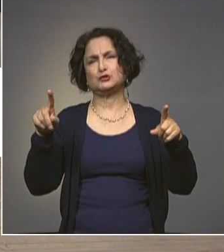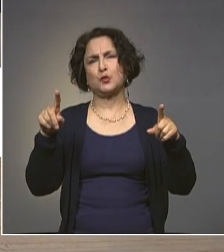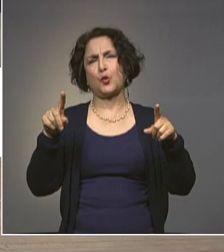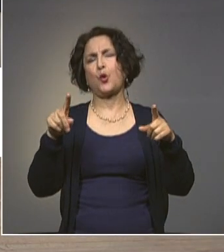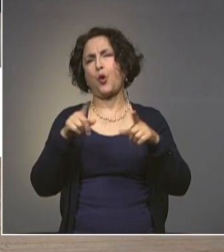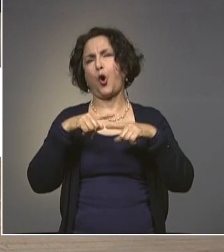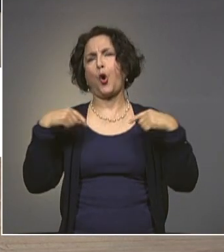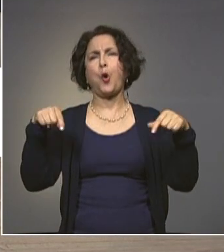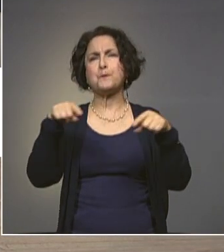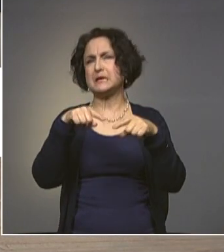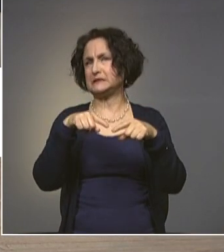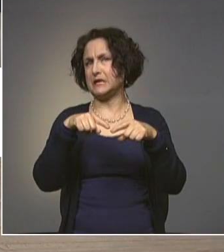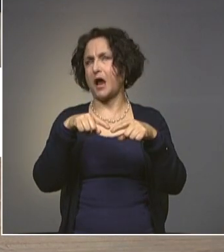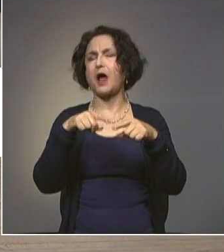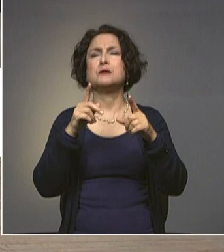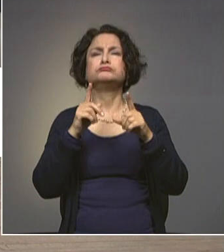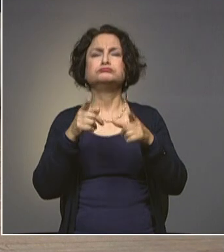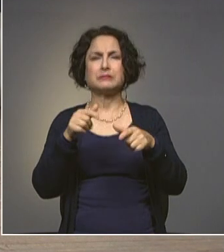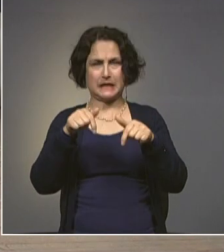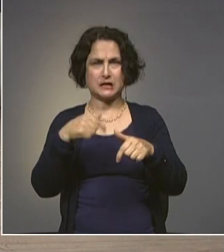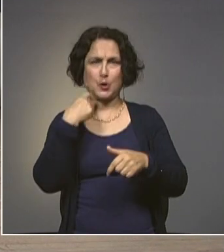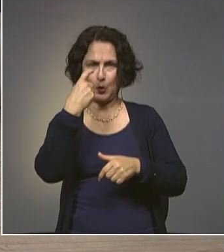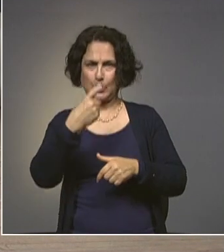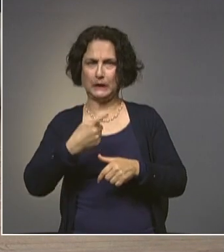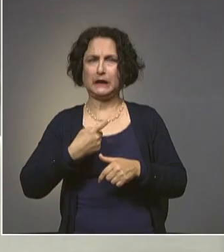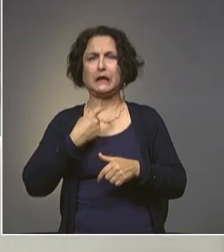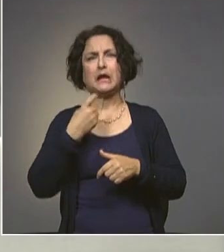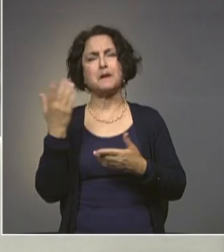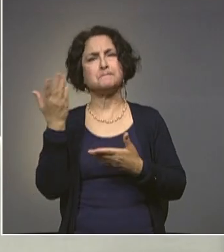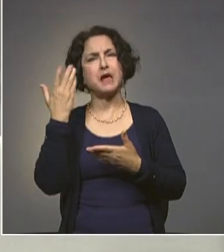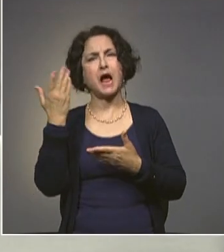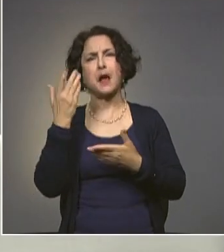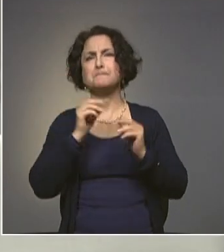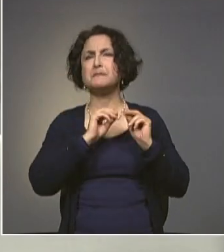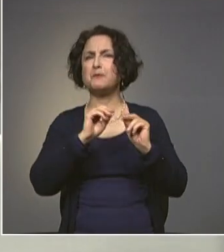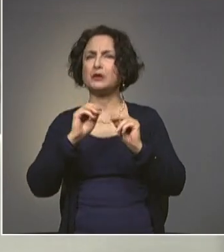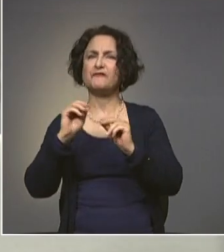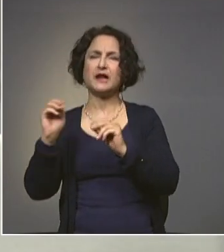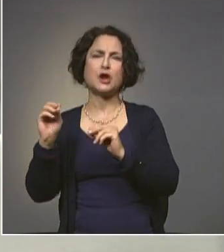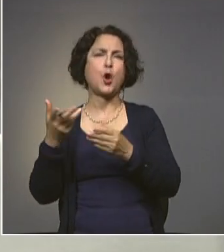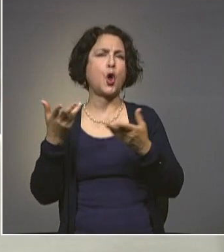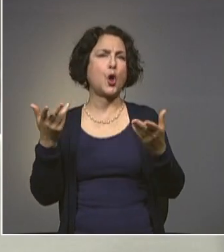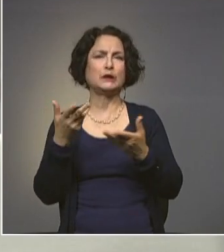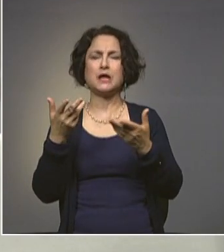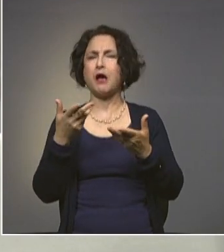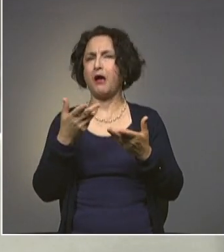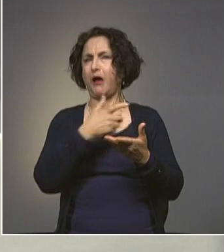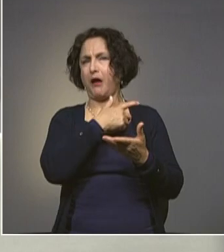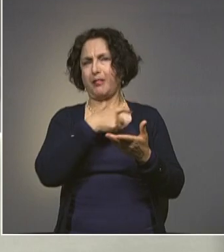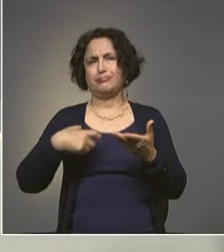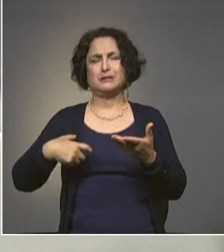бяха преподаватели от Национална академия от надпис.